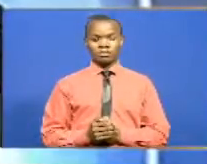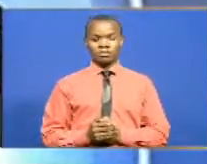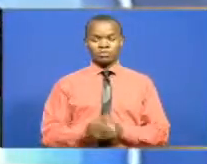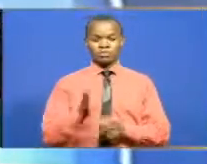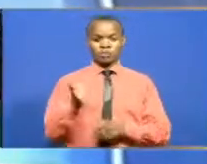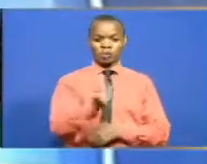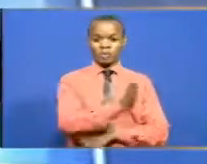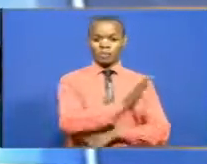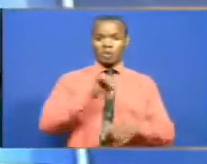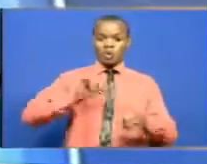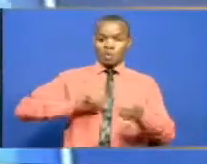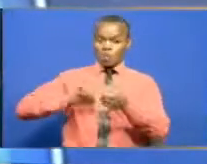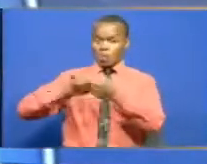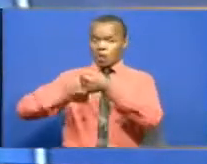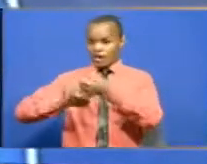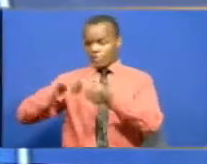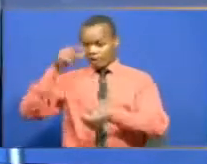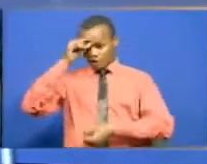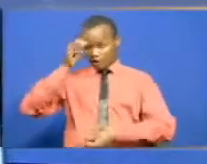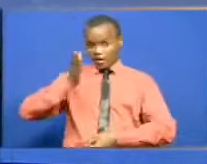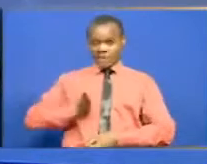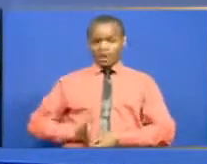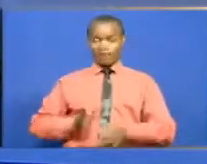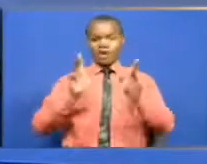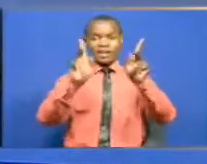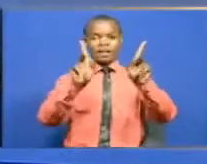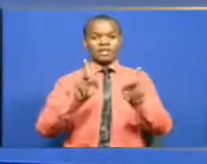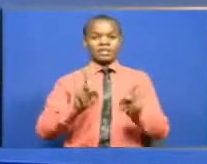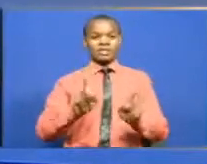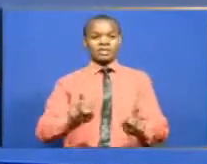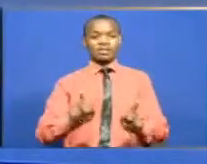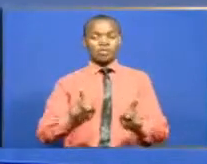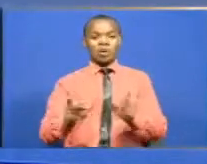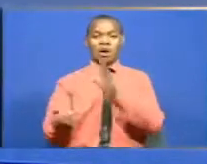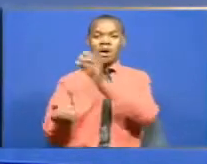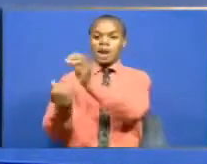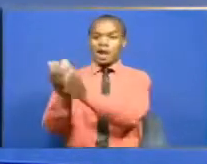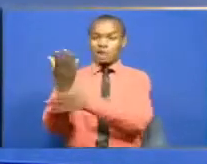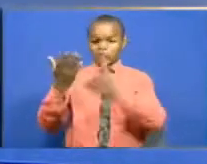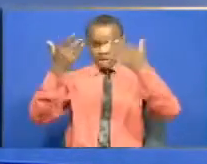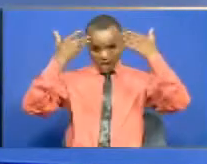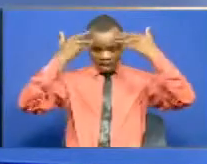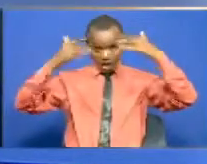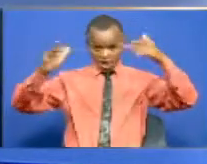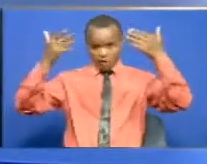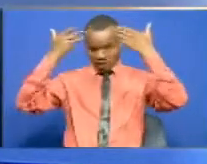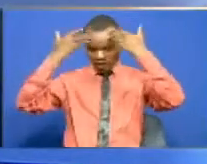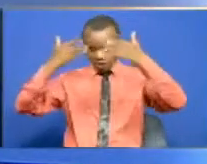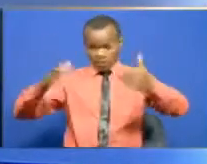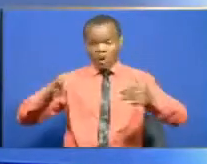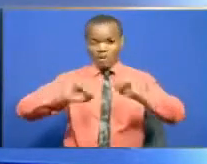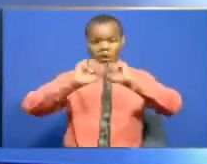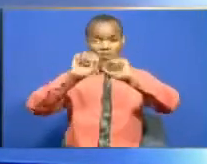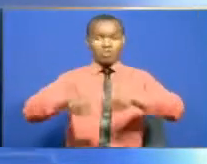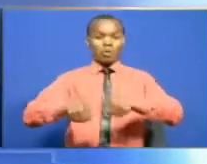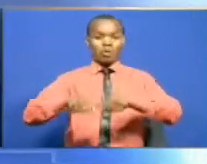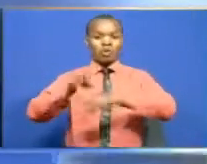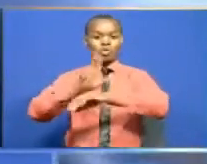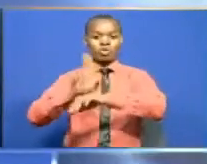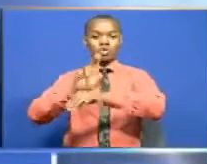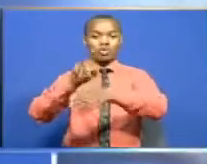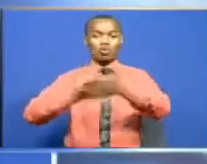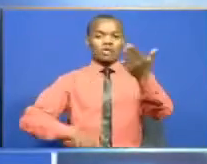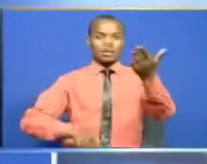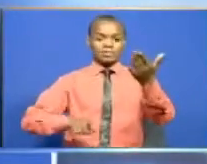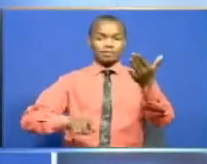Mkewe governor wa kaunti ya Kisumu Dorothy Nyong'o amezindua kampeni ya kuimarisha ulaji wa mboga za kiasili katika harakati za